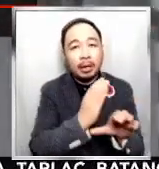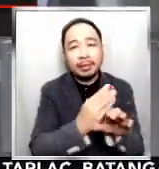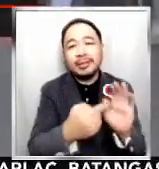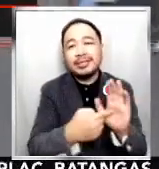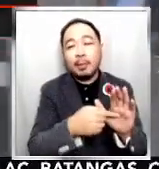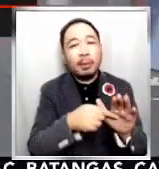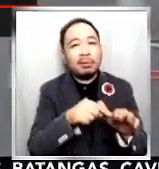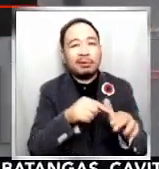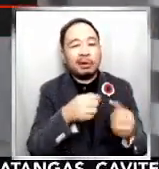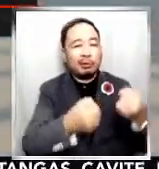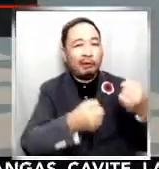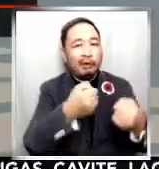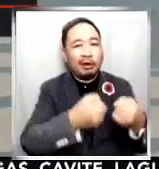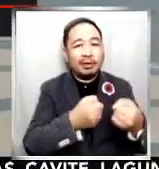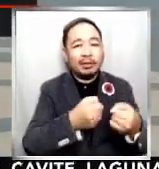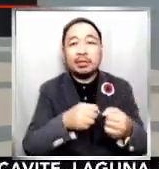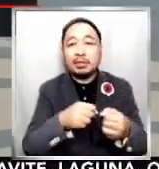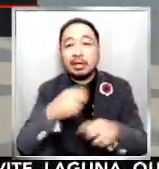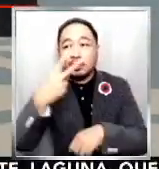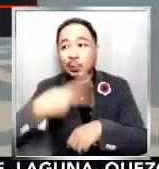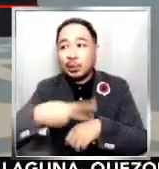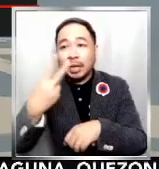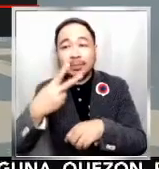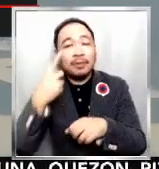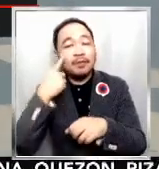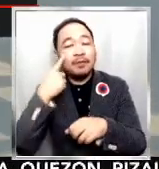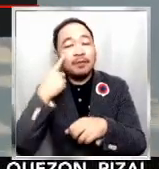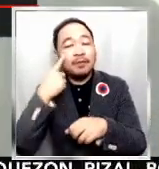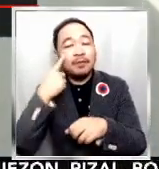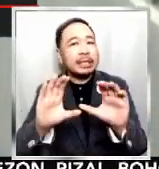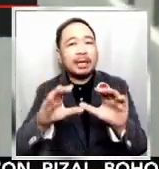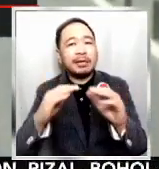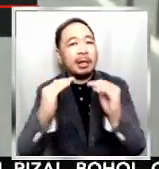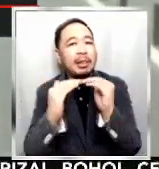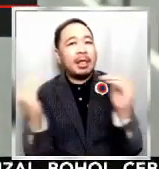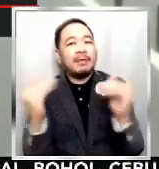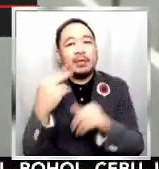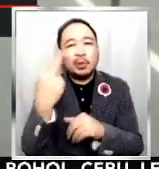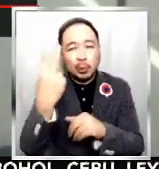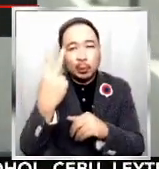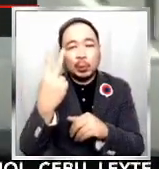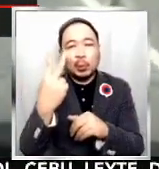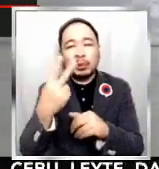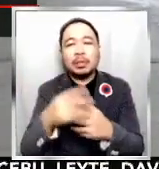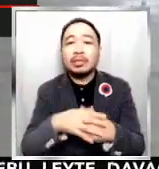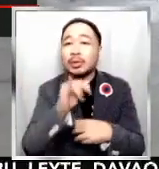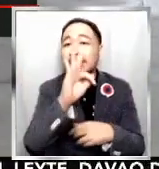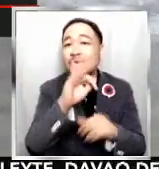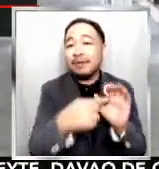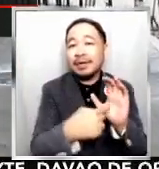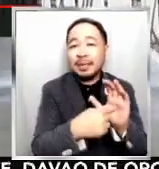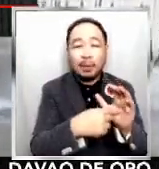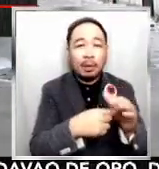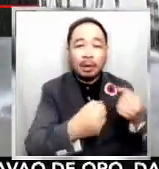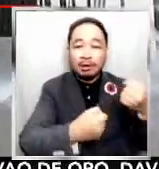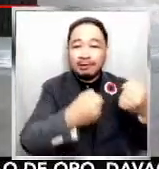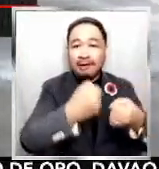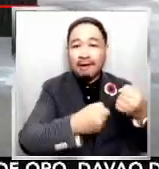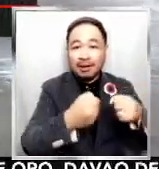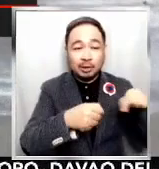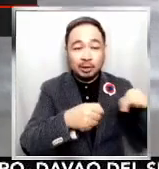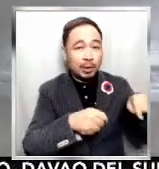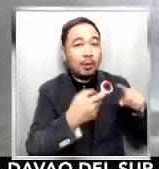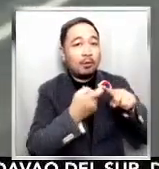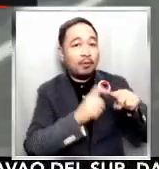sa mga Class 2 vehicle. Halimbawa, kung kotse ang iyong dala at ang biyahe mo ay dulo-dulo mula Buendia hanggang